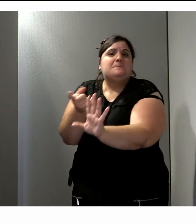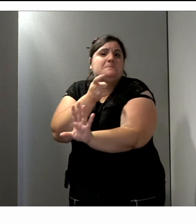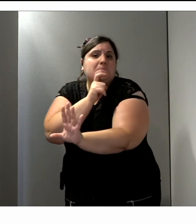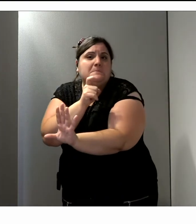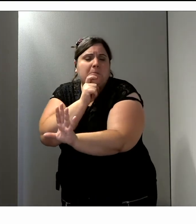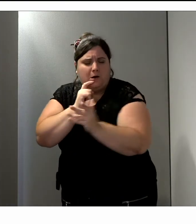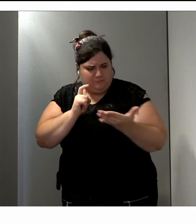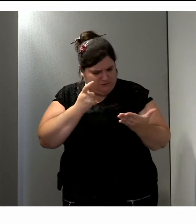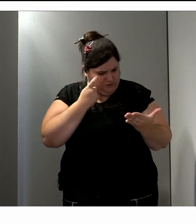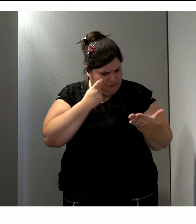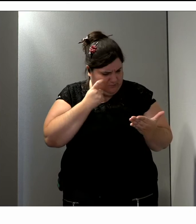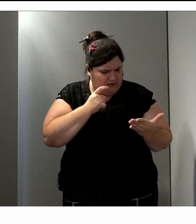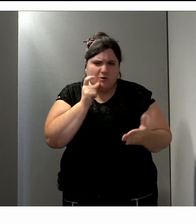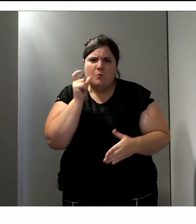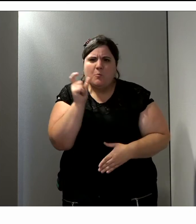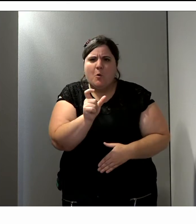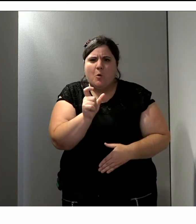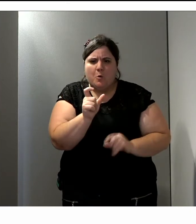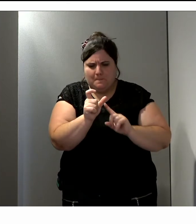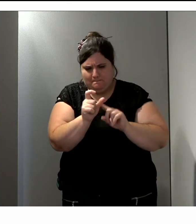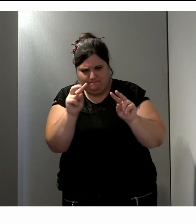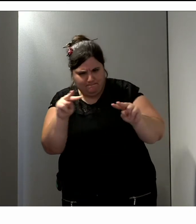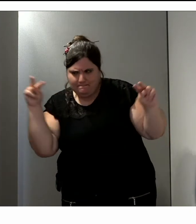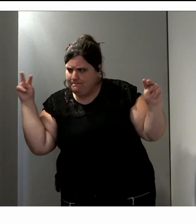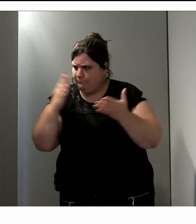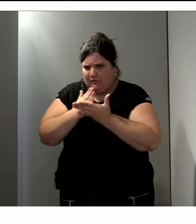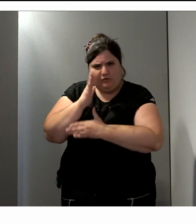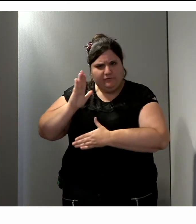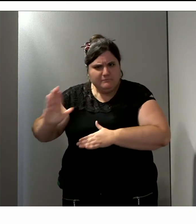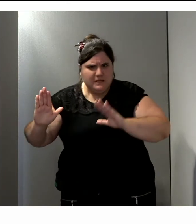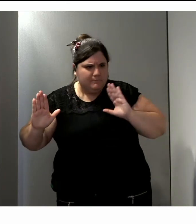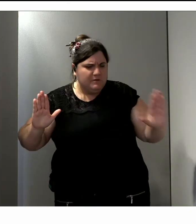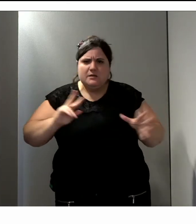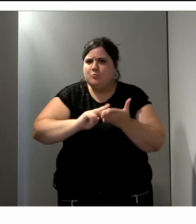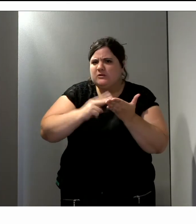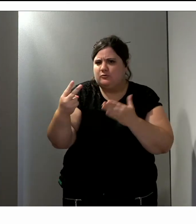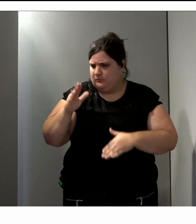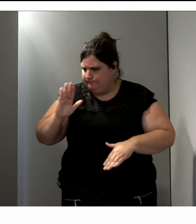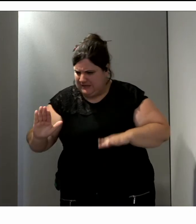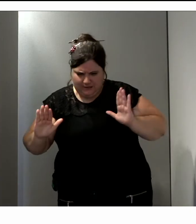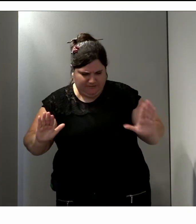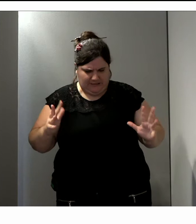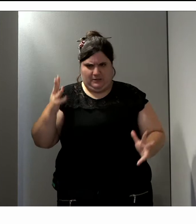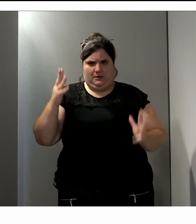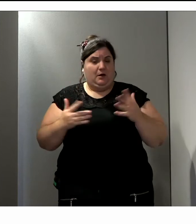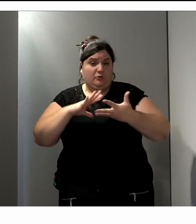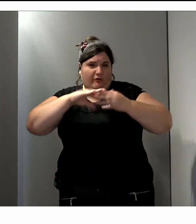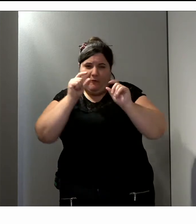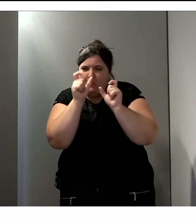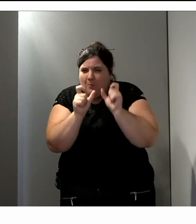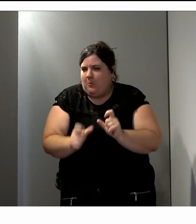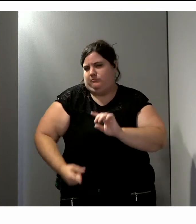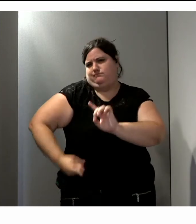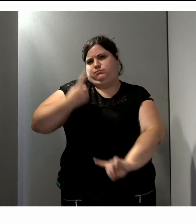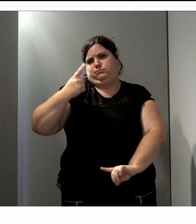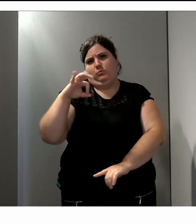compte que parfois, un même mot peut avoir des sens différents et des traductions différentes. Et tout est important, et y